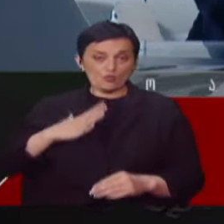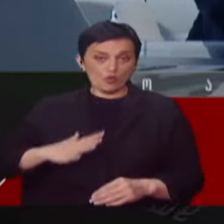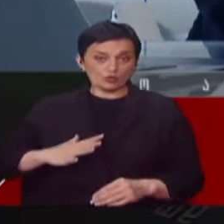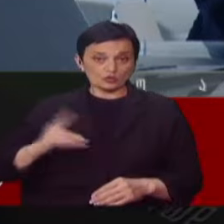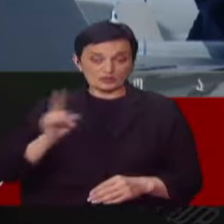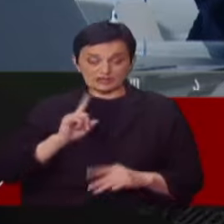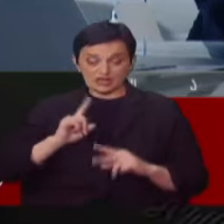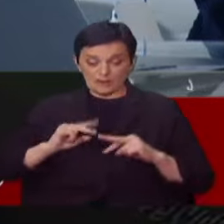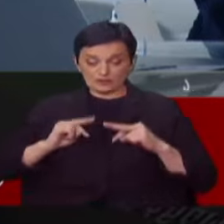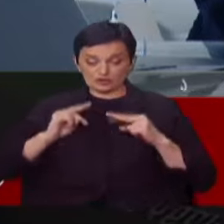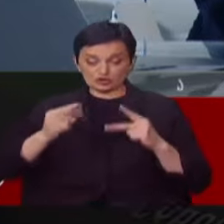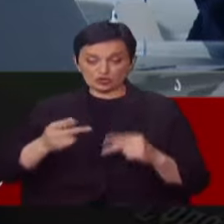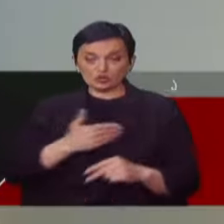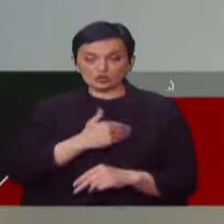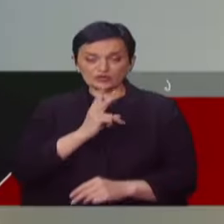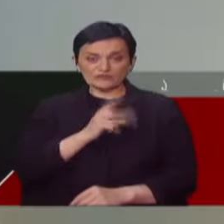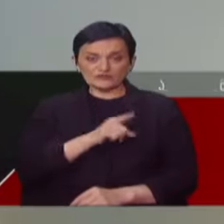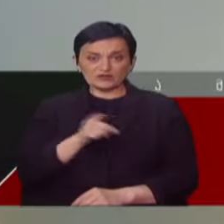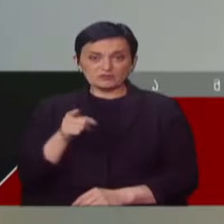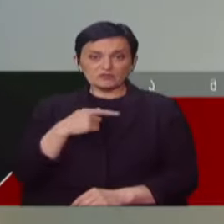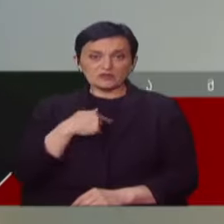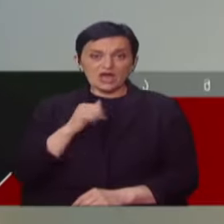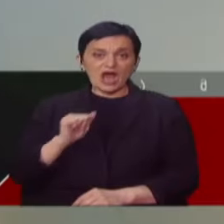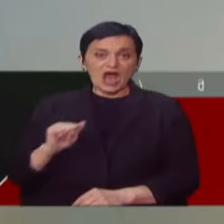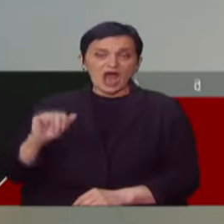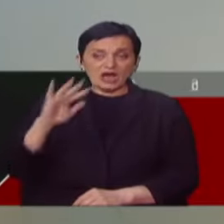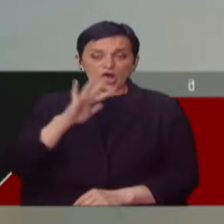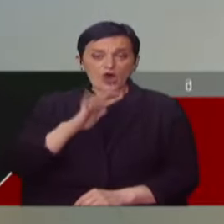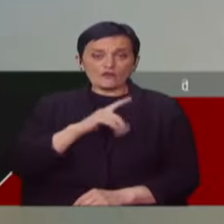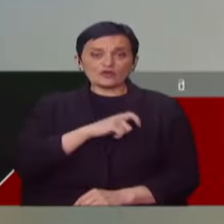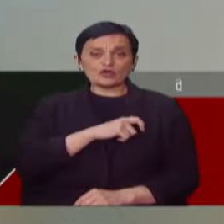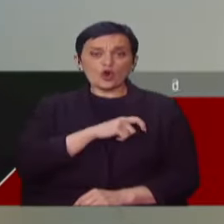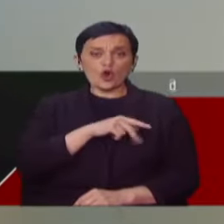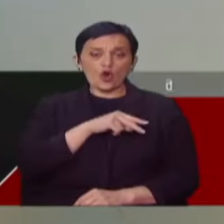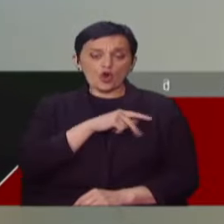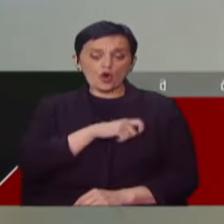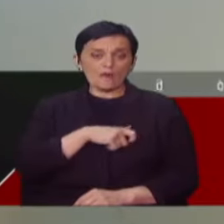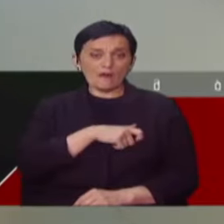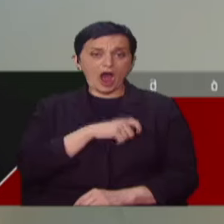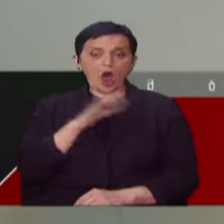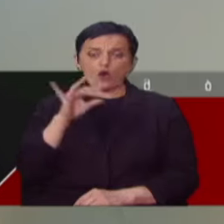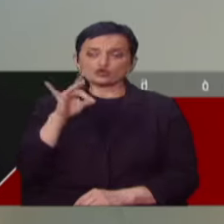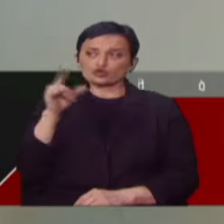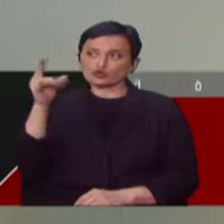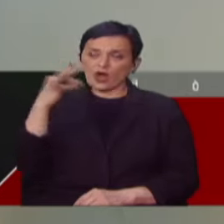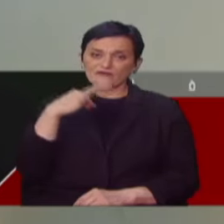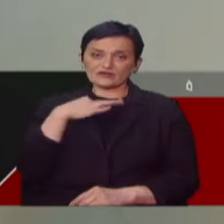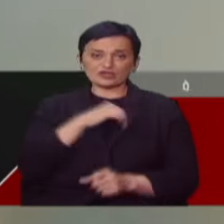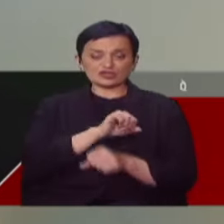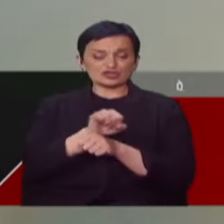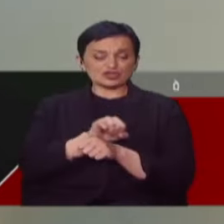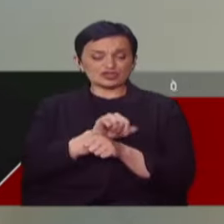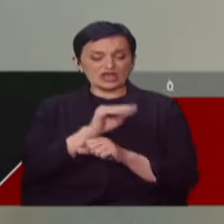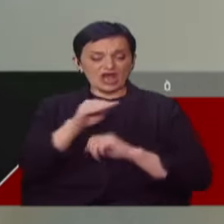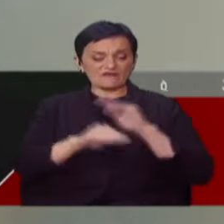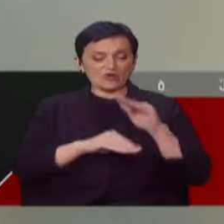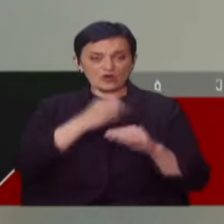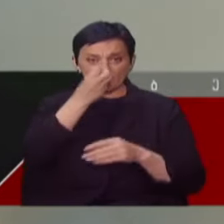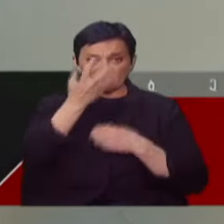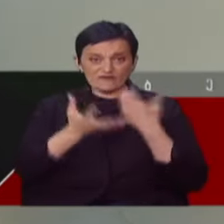რაიმე შეცვლა უნდა ვინმეს. მე ევროპარლამენტარი ოსტროვიჩიუსი კი არ უნდა მეძახდეს რომ რევოლუცია მოაწყვია